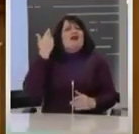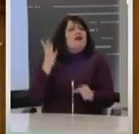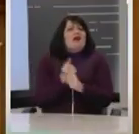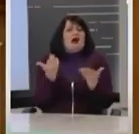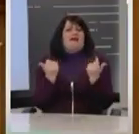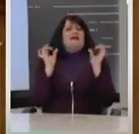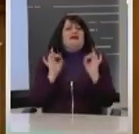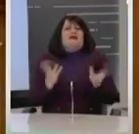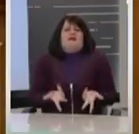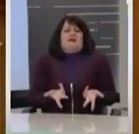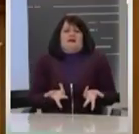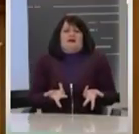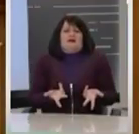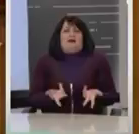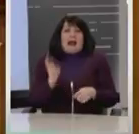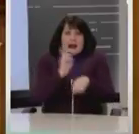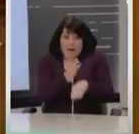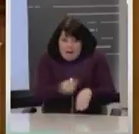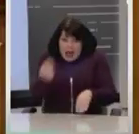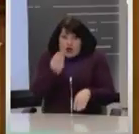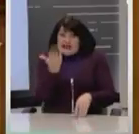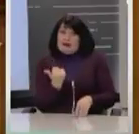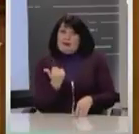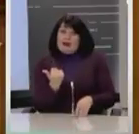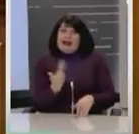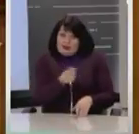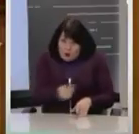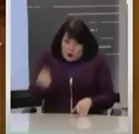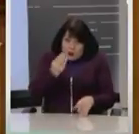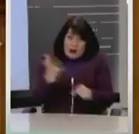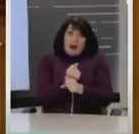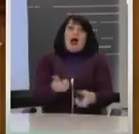τίποτα? Γιατί δεν είχατε πλεόνασμα? Γιατί δεν είχατε υπεραπόδοση?